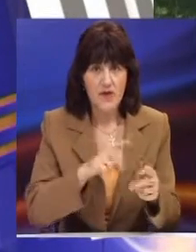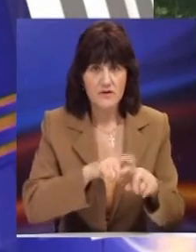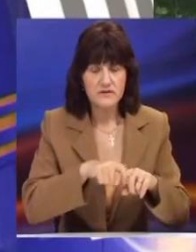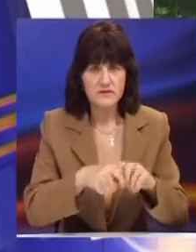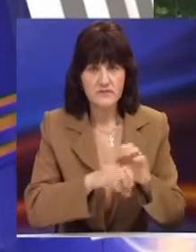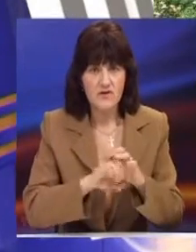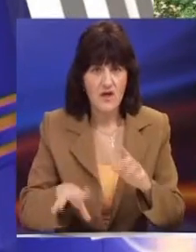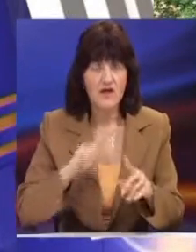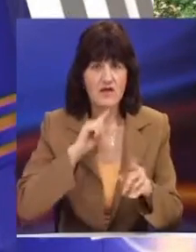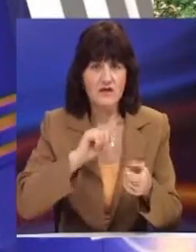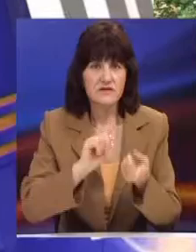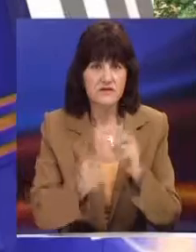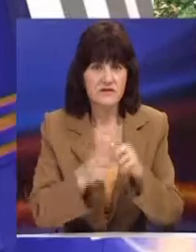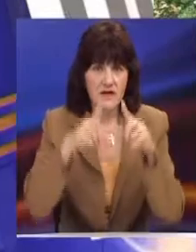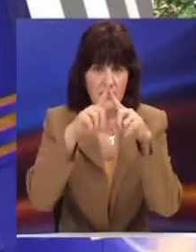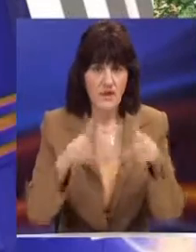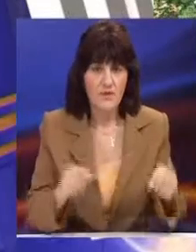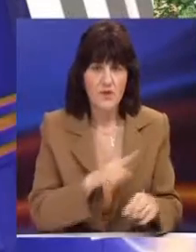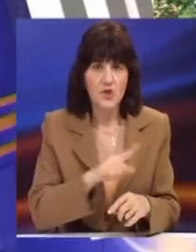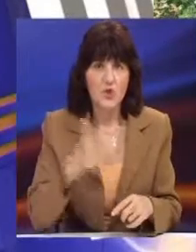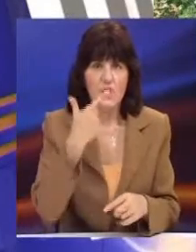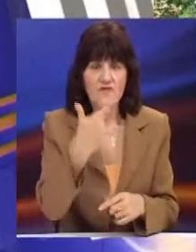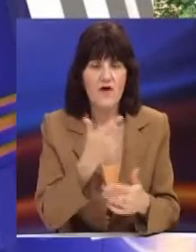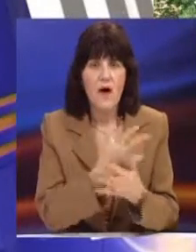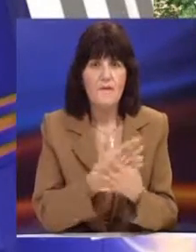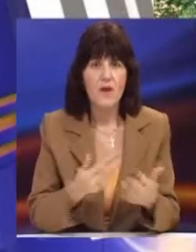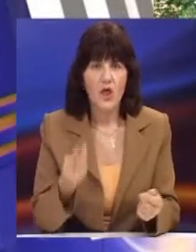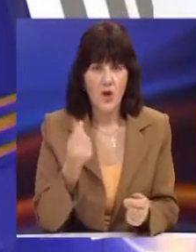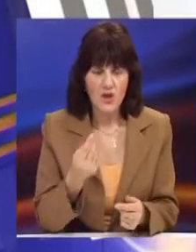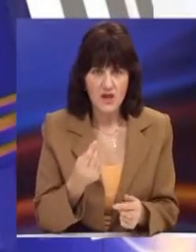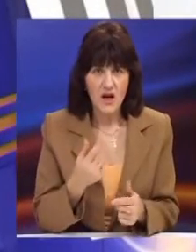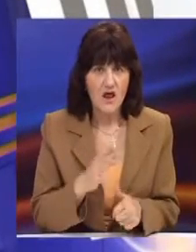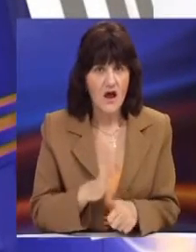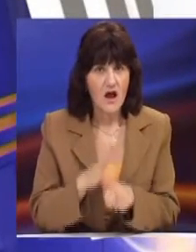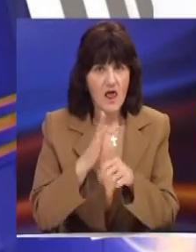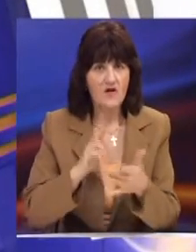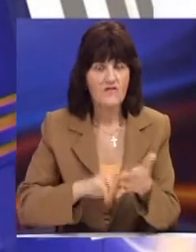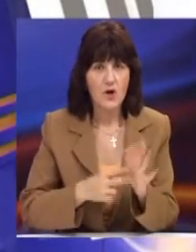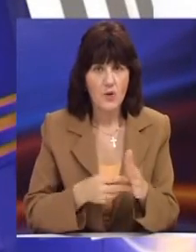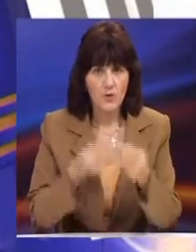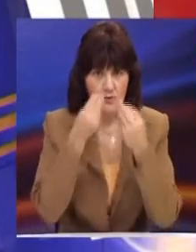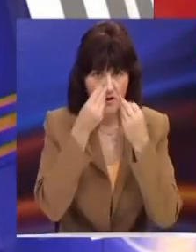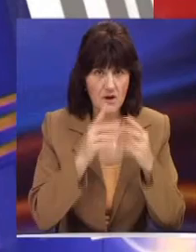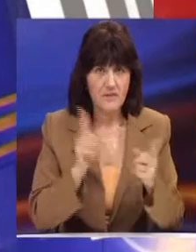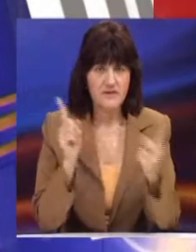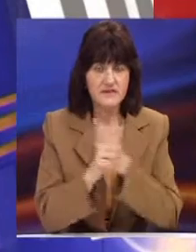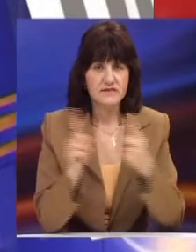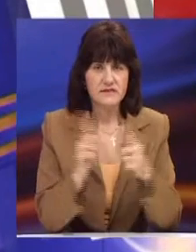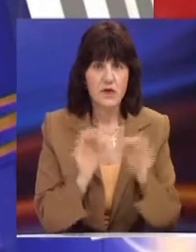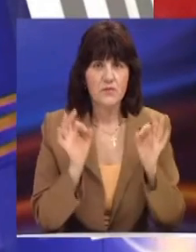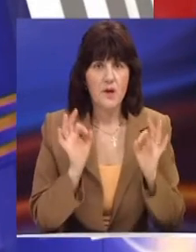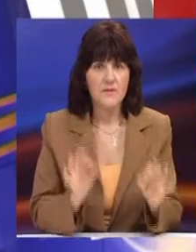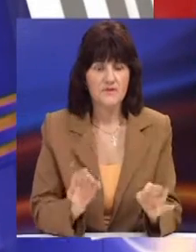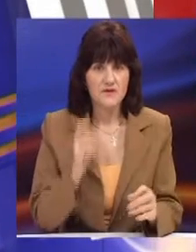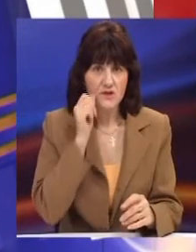za zamenu saobraćajnih znakova do 2 miliona dinara. U direkciji ističu da je glavni problem u narušavanju saobraćajne